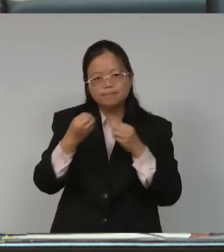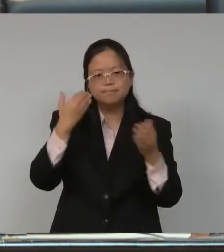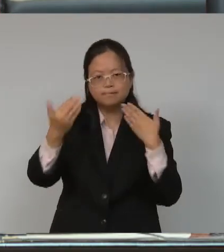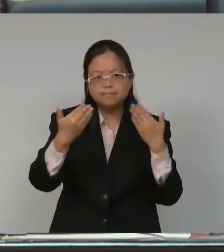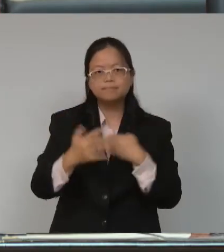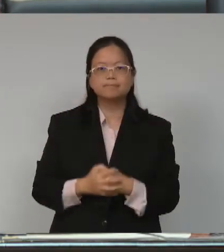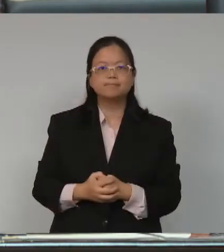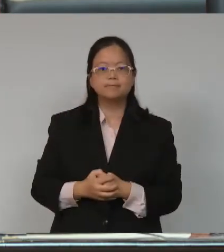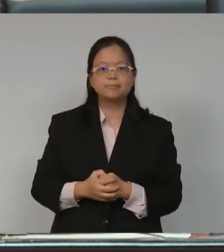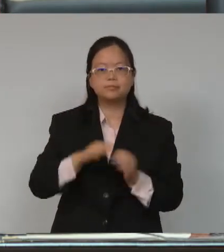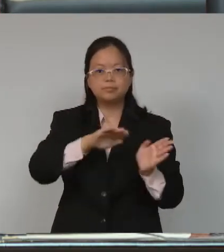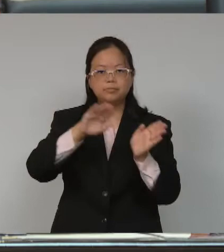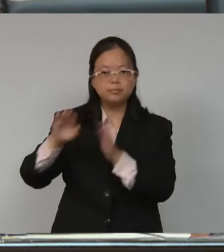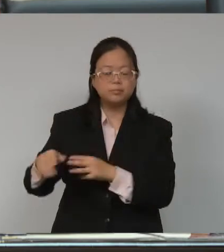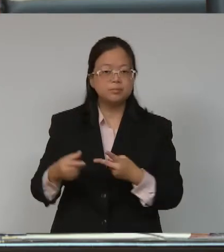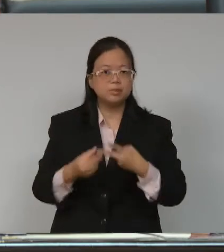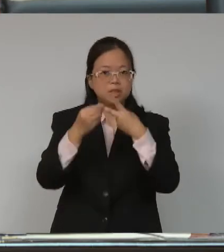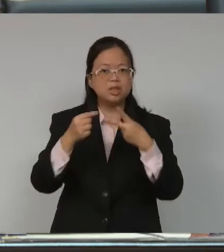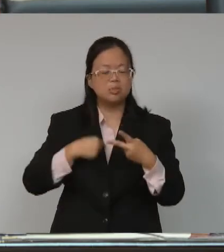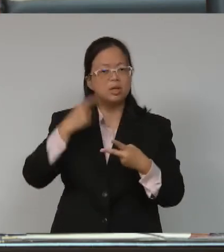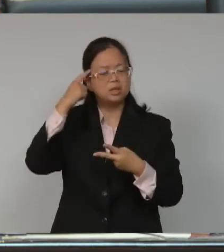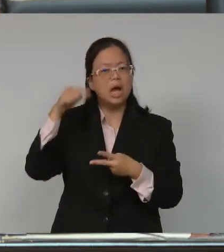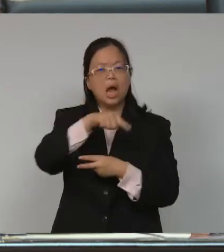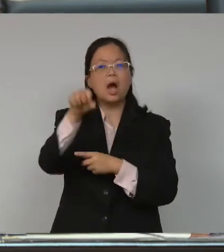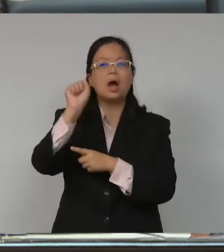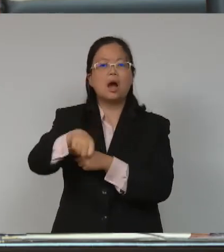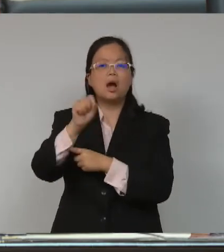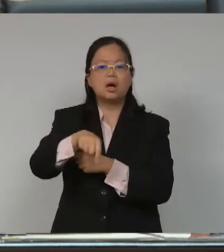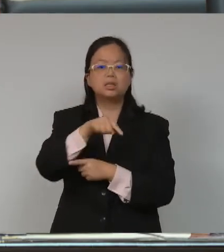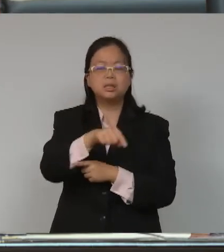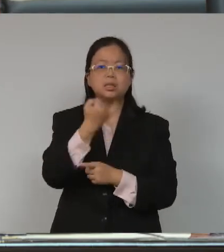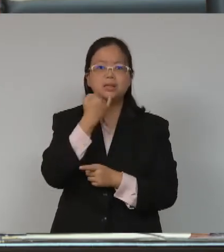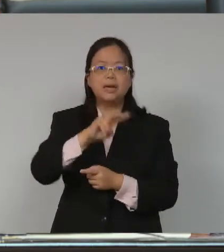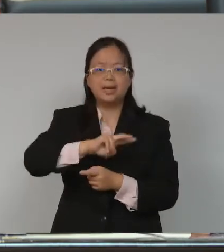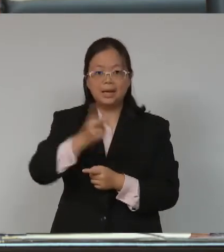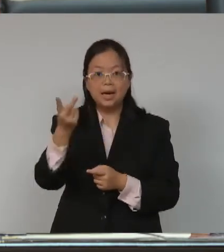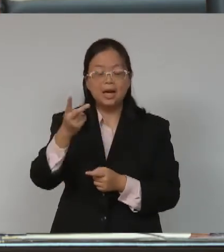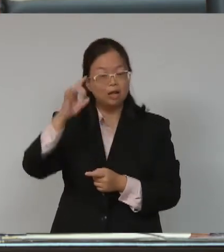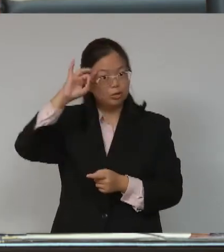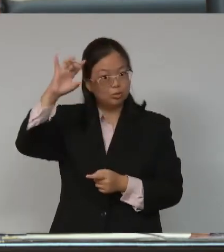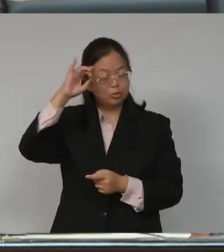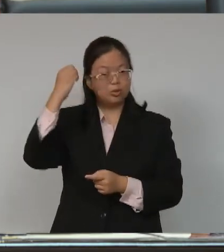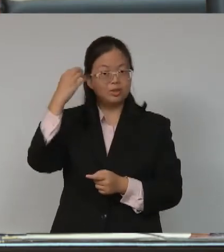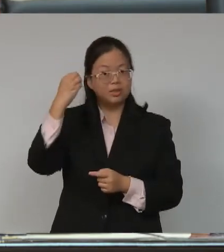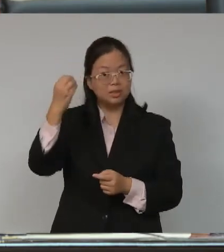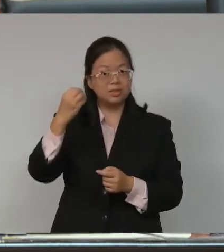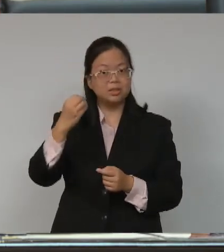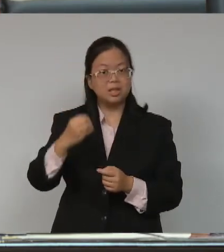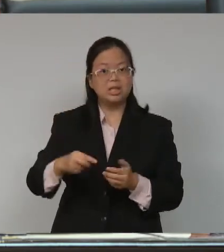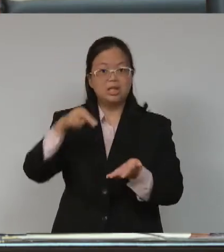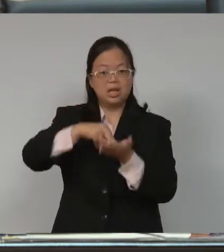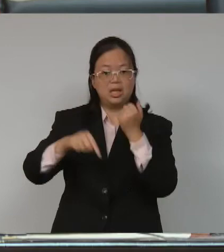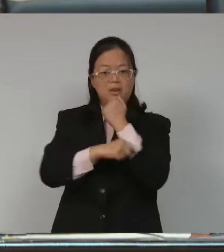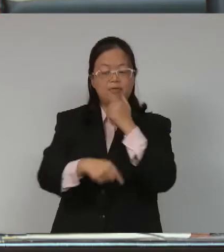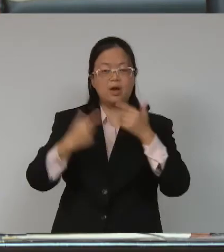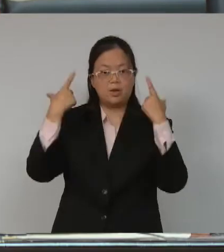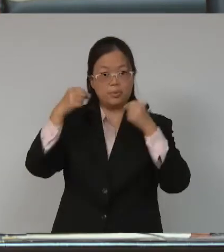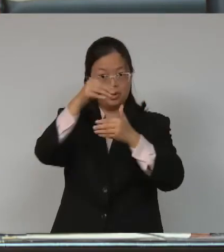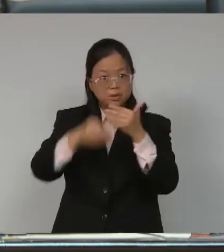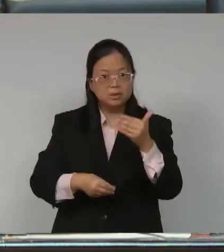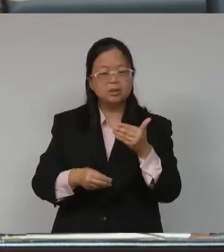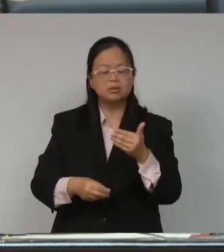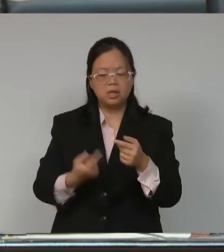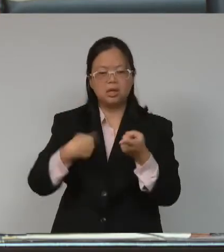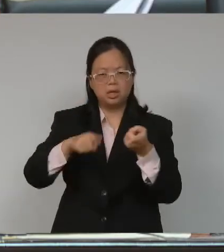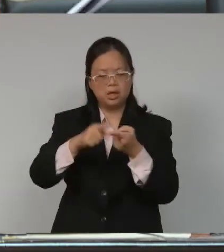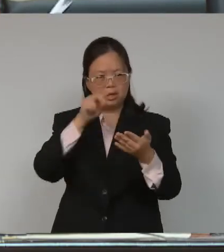确实同意说这个案子还是可以用立法原则的创制的话，它会是一个非常具体的立法原则。它要求说，我们要在